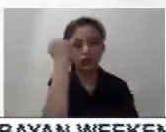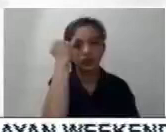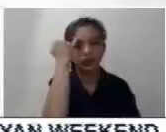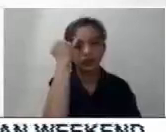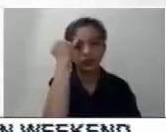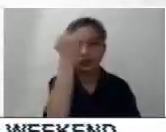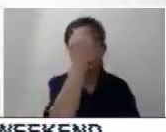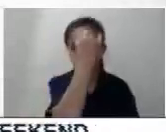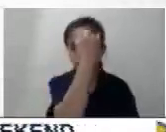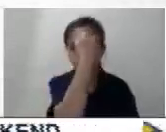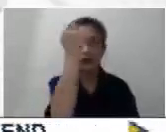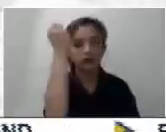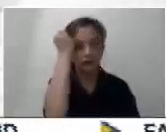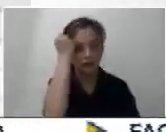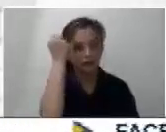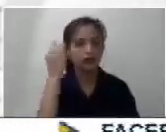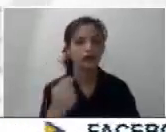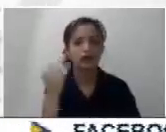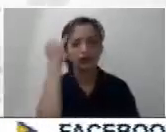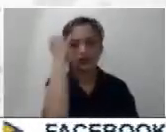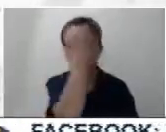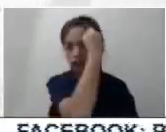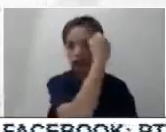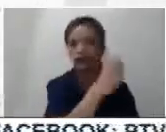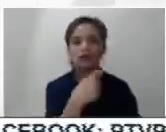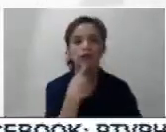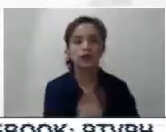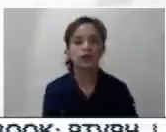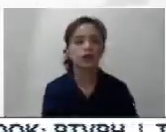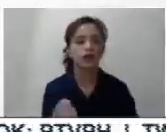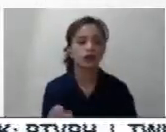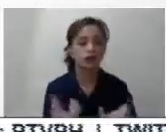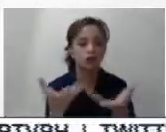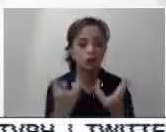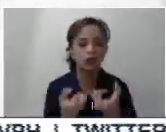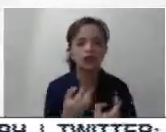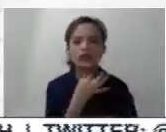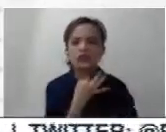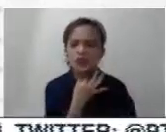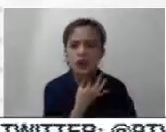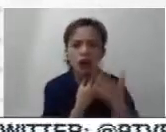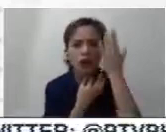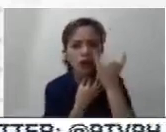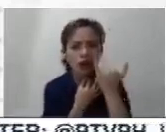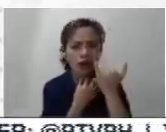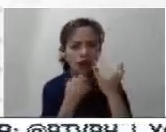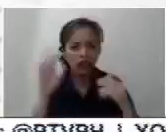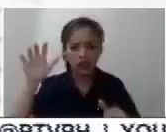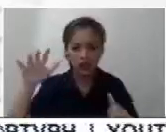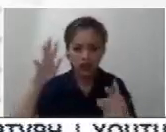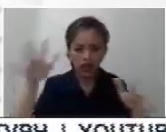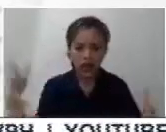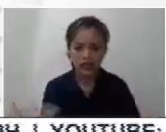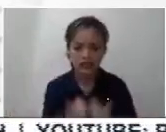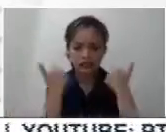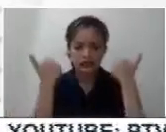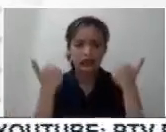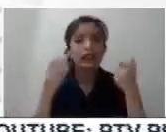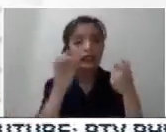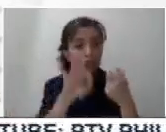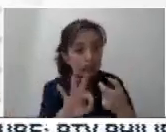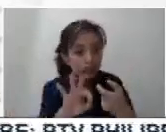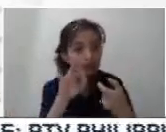sa militar at 2 mula sa mga nadamay na sibilyan. 49 naman ang nasugatan at kasalukuyang